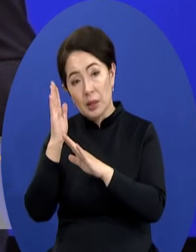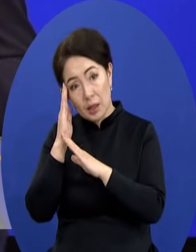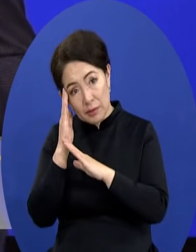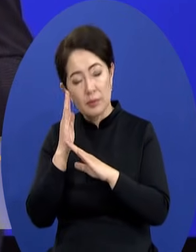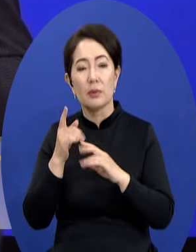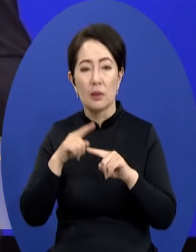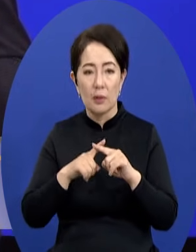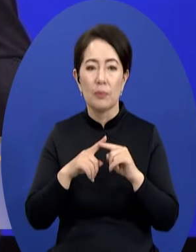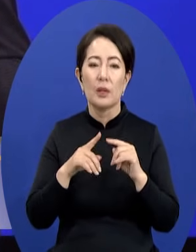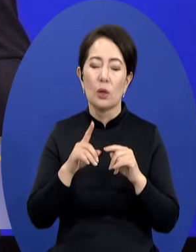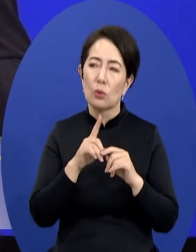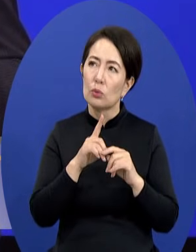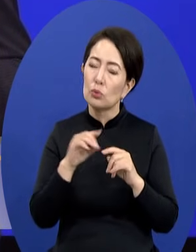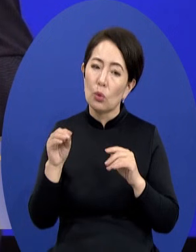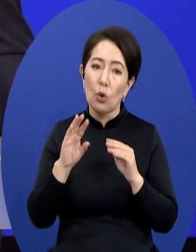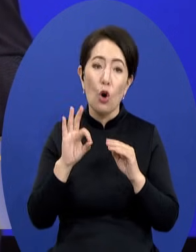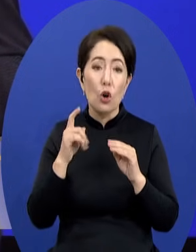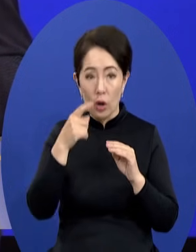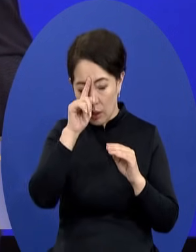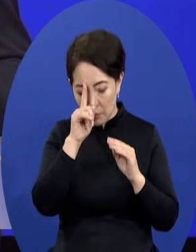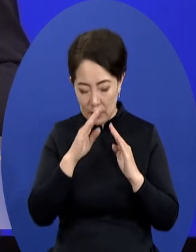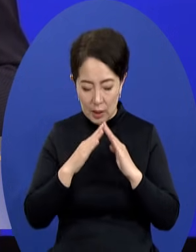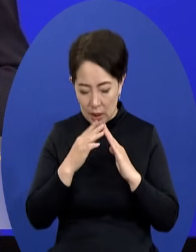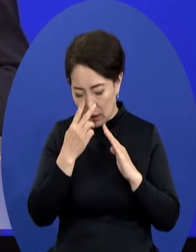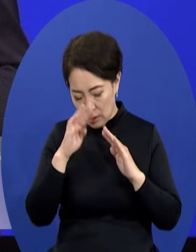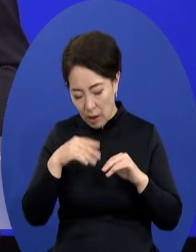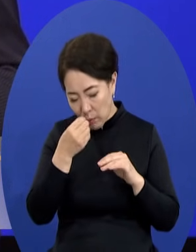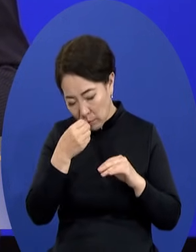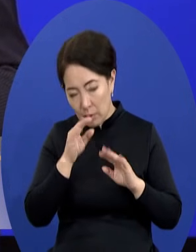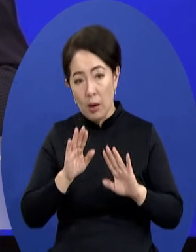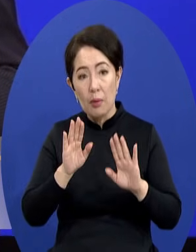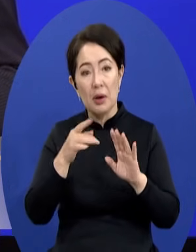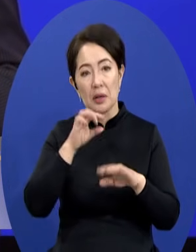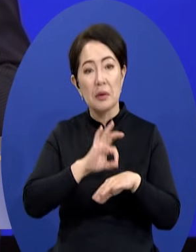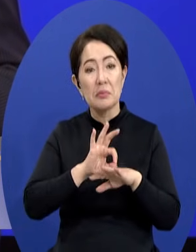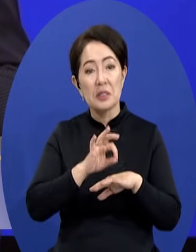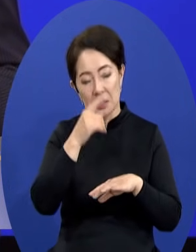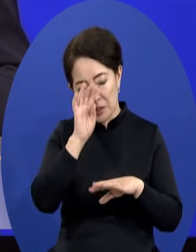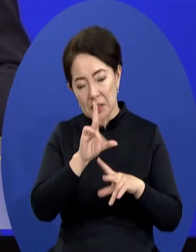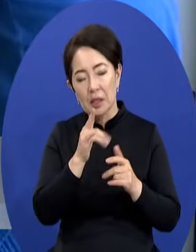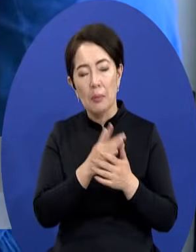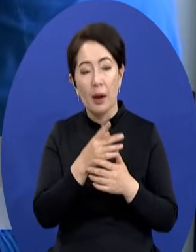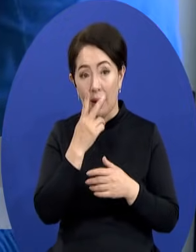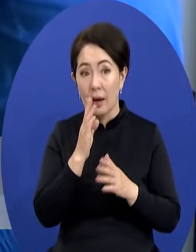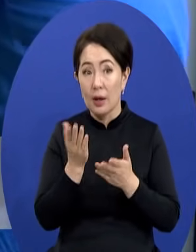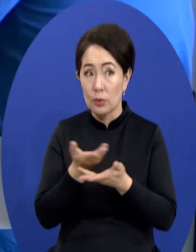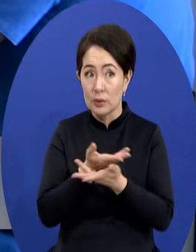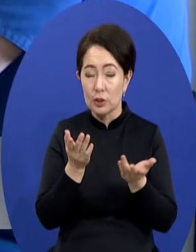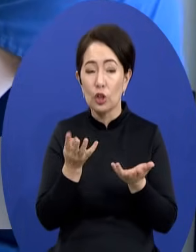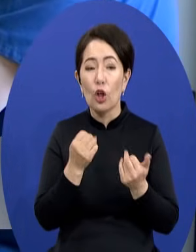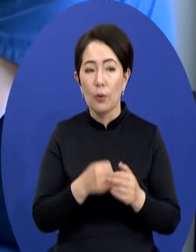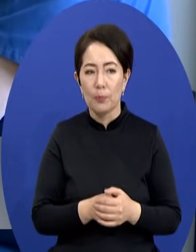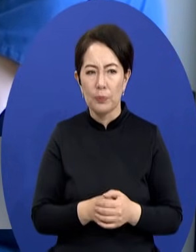гадна 110 өрхийн эмнэлгээр хянагдаж гэрээр эмчилгээ үйлчлэгийг авч байгаа гэдгийг тав хүндээ анхааруулъя. Өнөөдрөөс